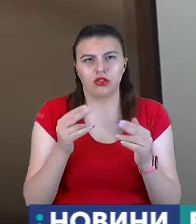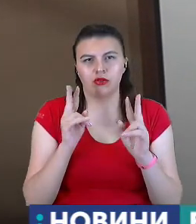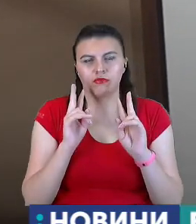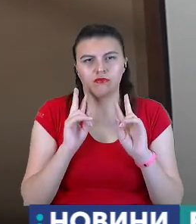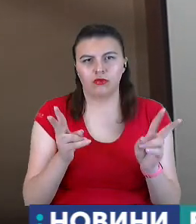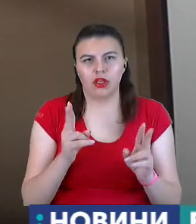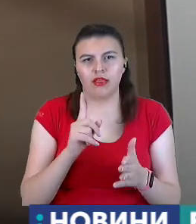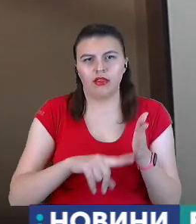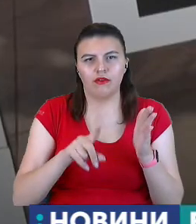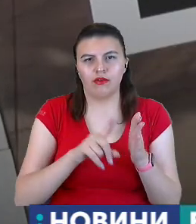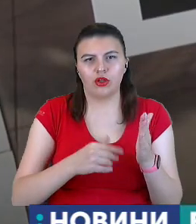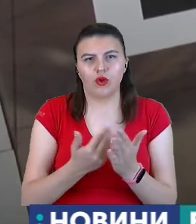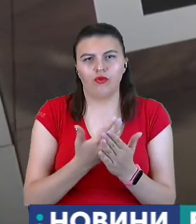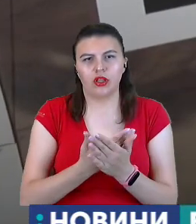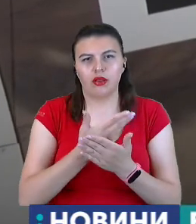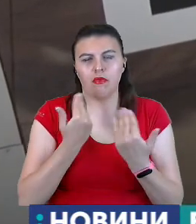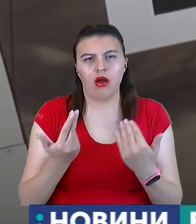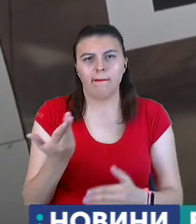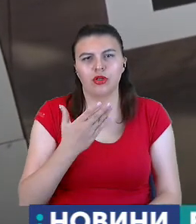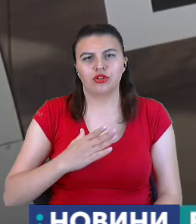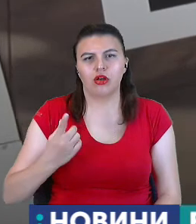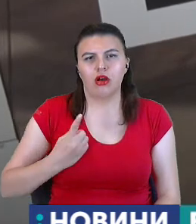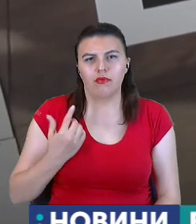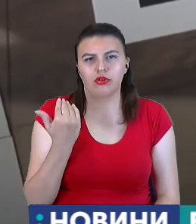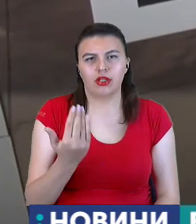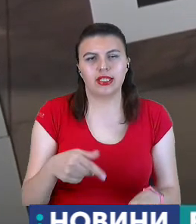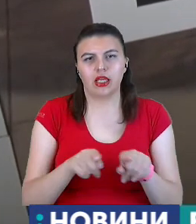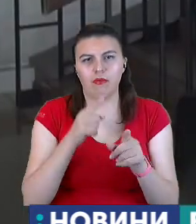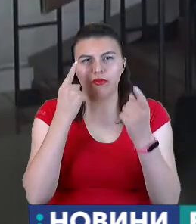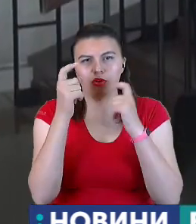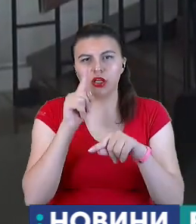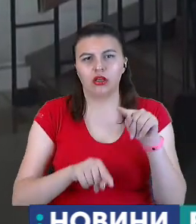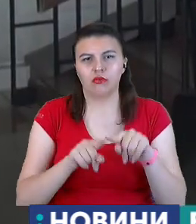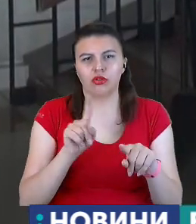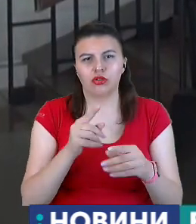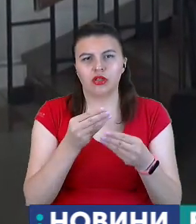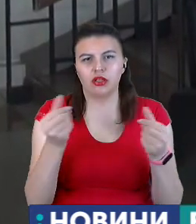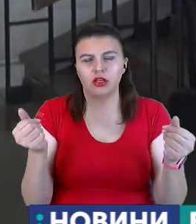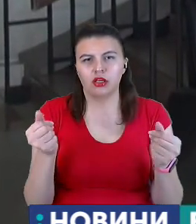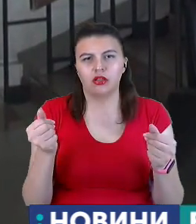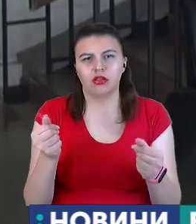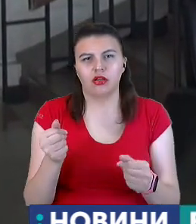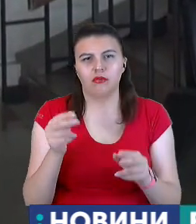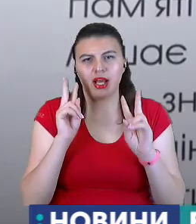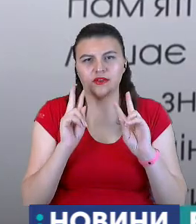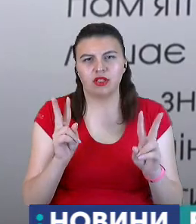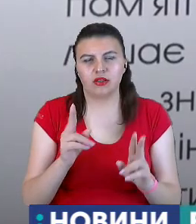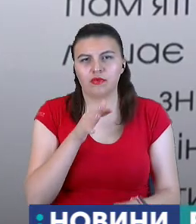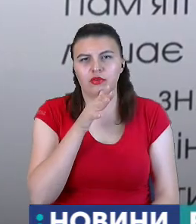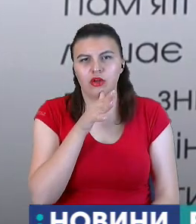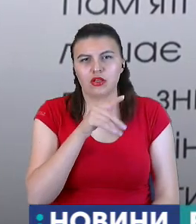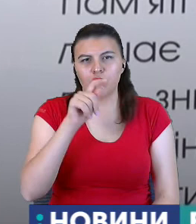ми чекаємо на тебе». Із таких повідомлень людей, рідні яких зникли безвісти під час збройного конфлікту на